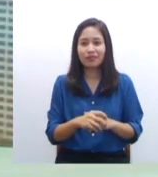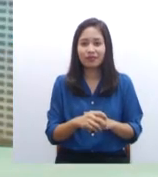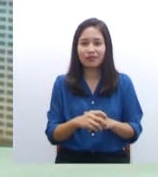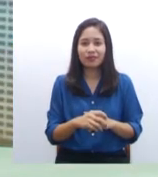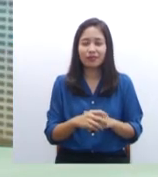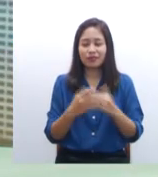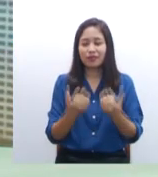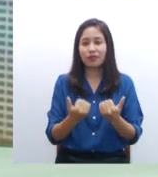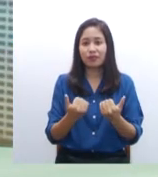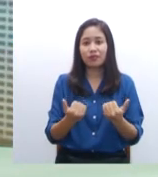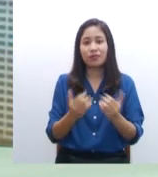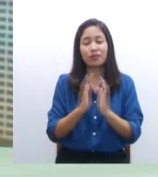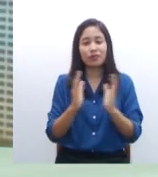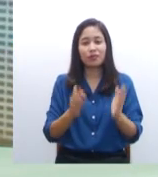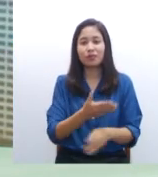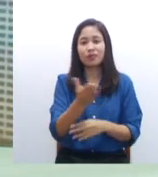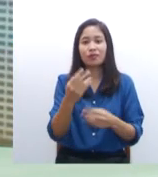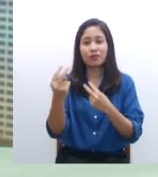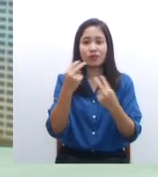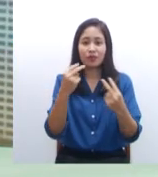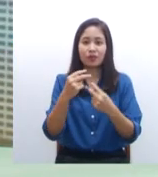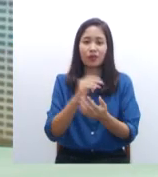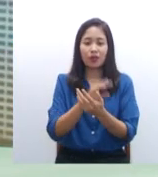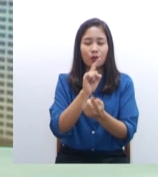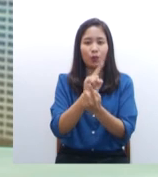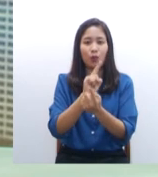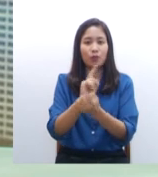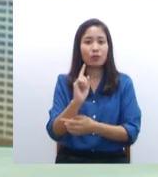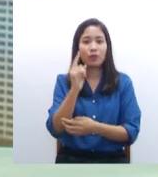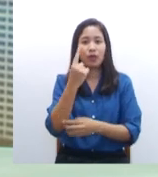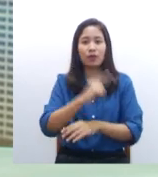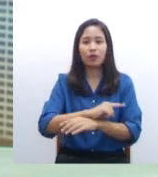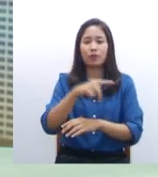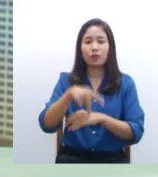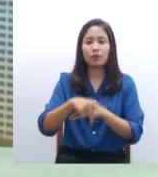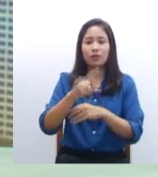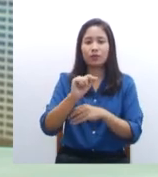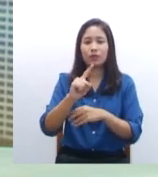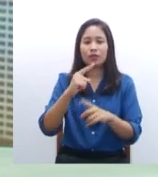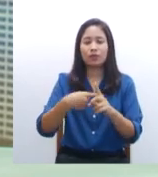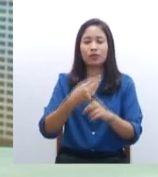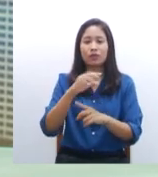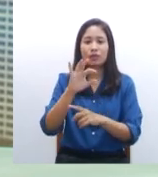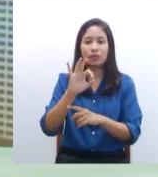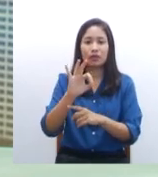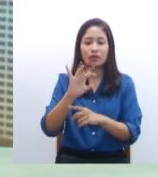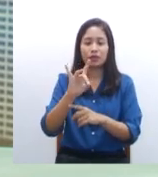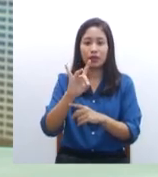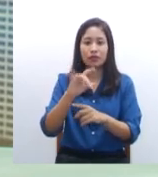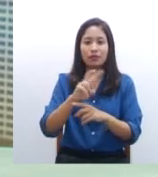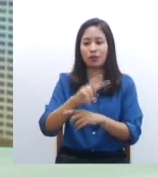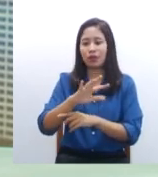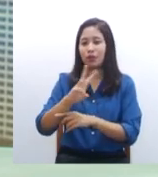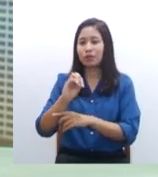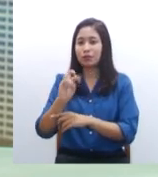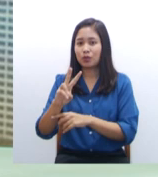ขอบคุณทุกท่านสำหรับการติดตามรับชมค่ะเราจะกลับมาพบกันอีกครั้งนะคะในวันพุธที่21สิงหาคมพุทธศักราช2562ท